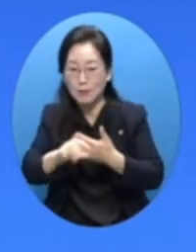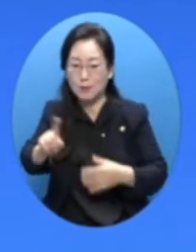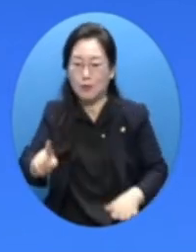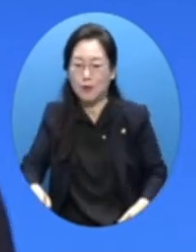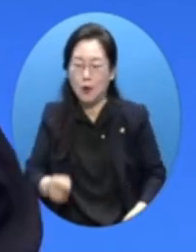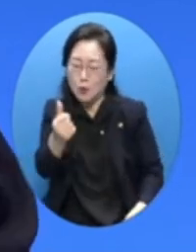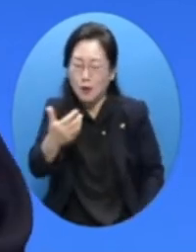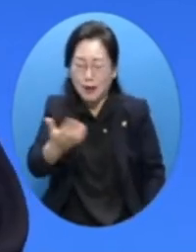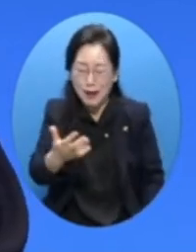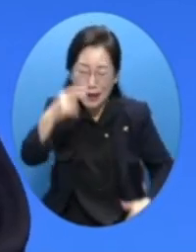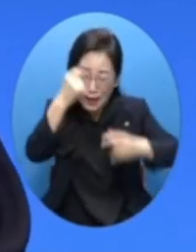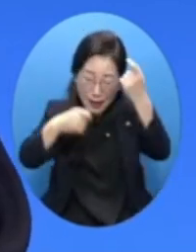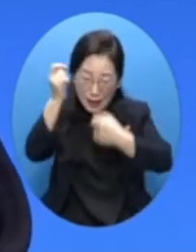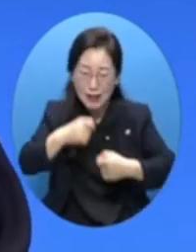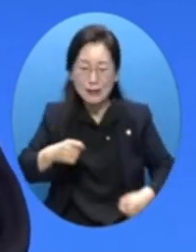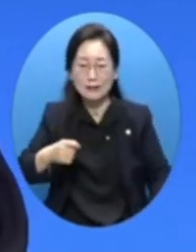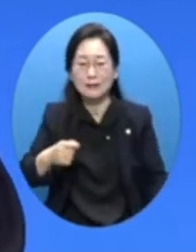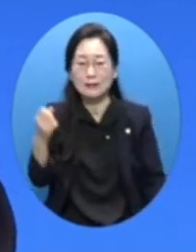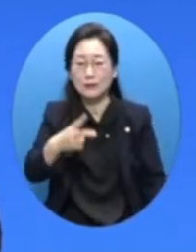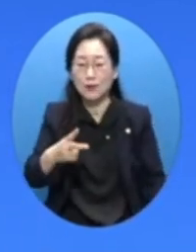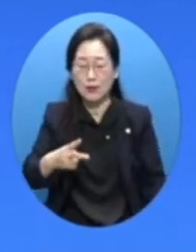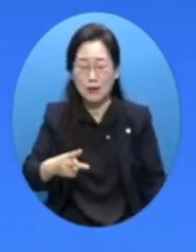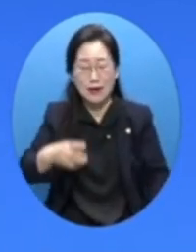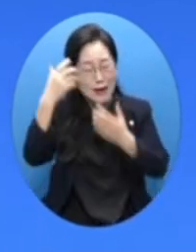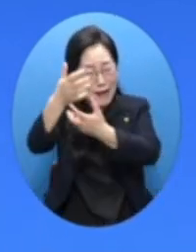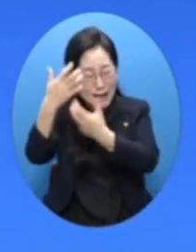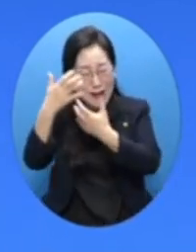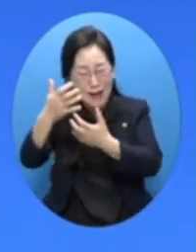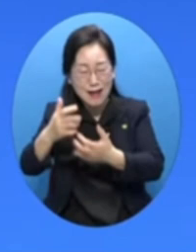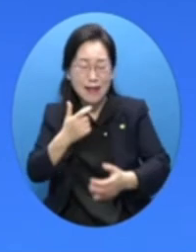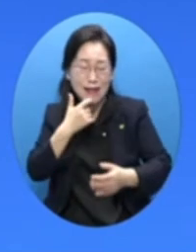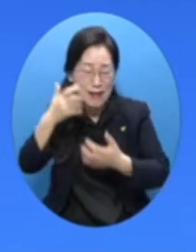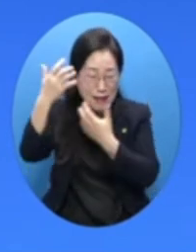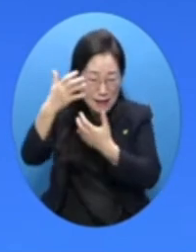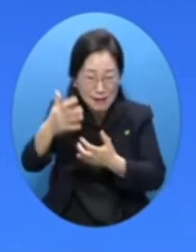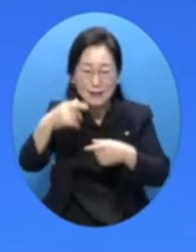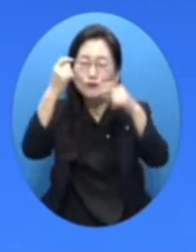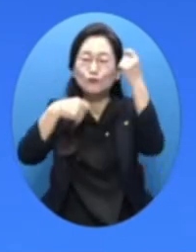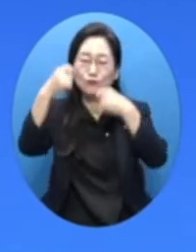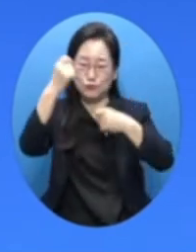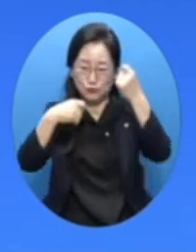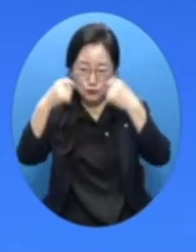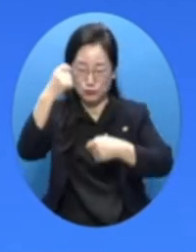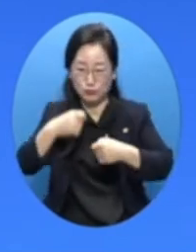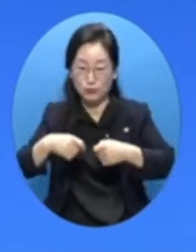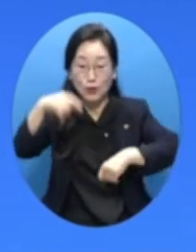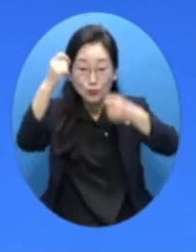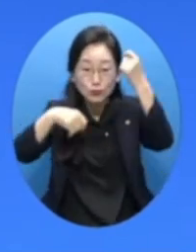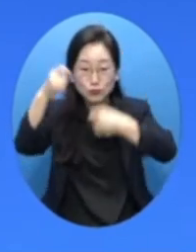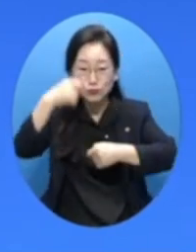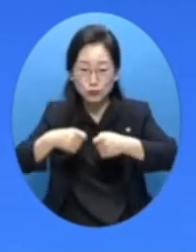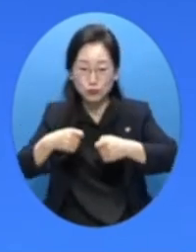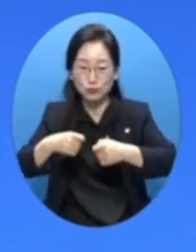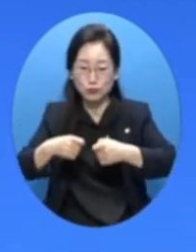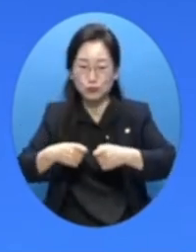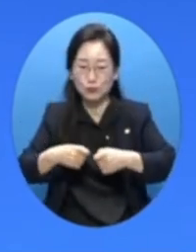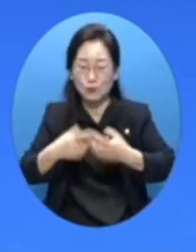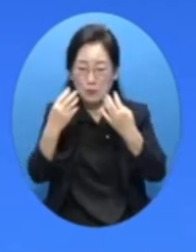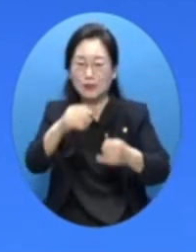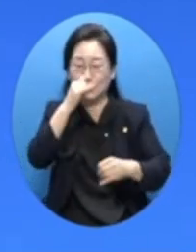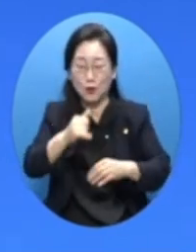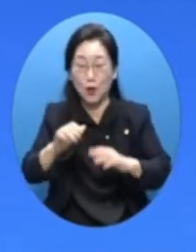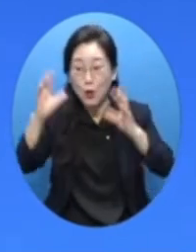울고 자기 뜻대로도 안 되면 떼쓰고 울고 우는 것이 무기입니다. 요즘 아이들이